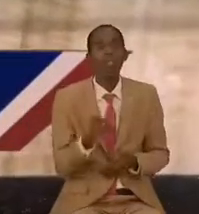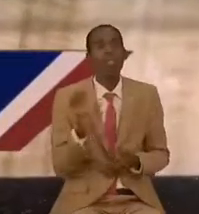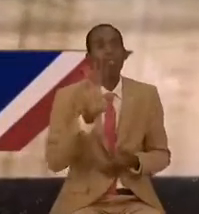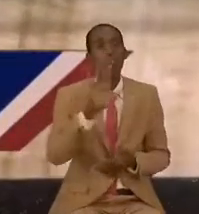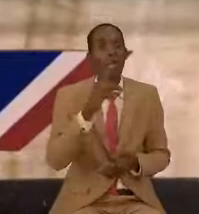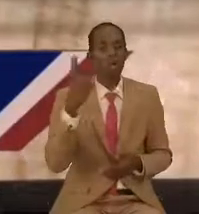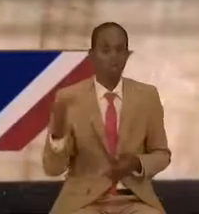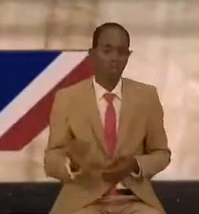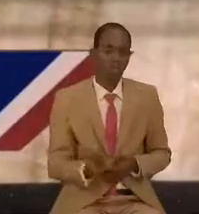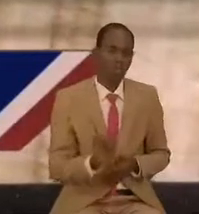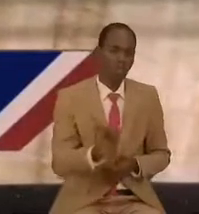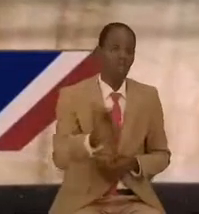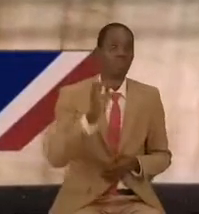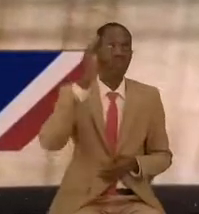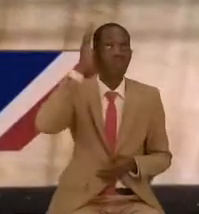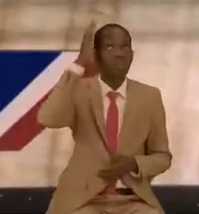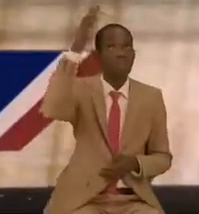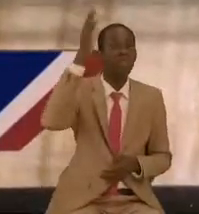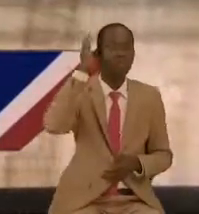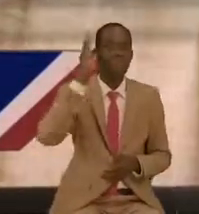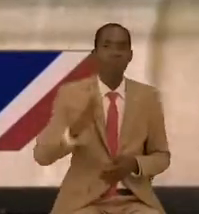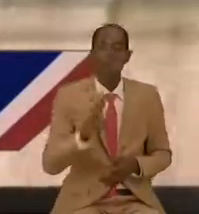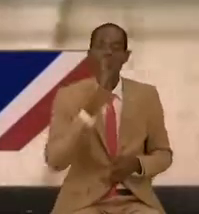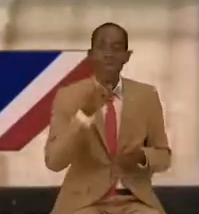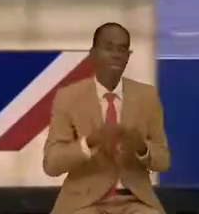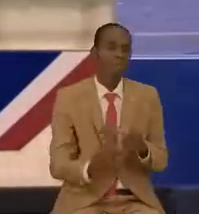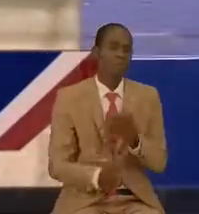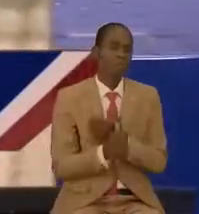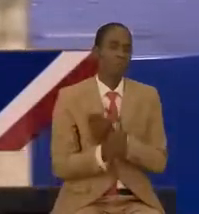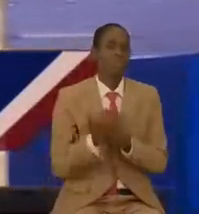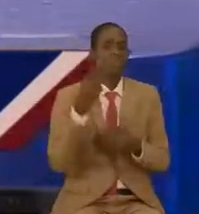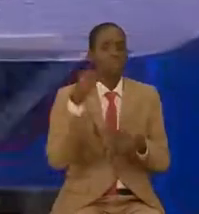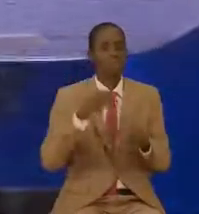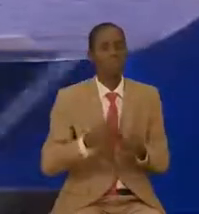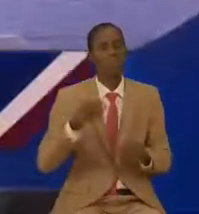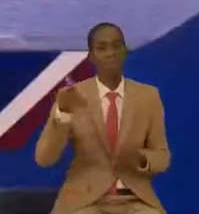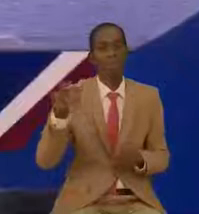que votre destinée éternelle est risquée déjà.